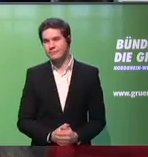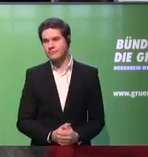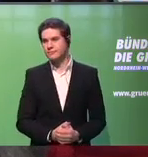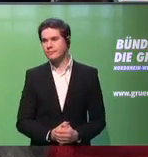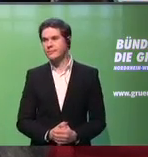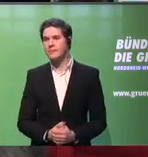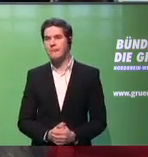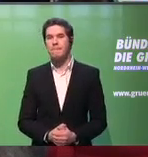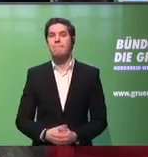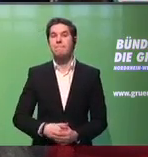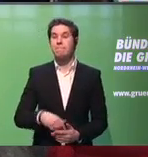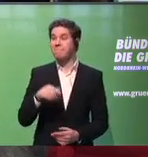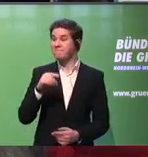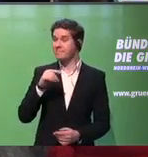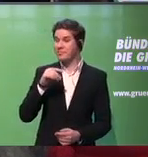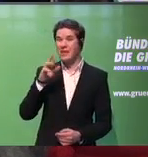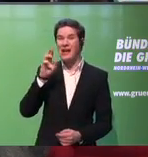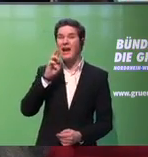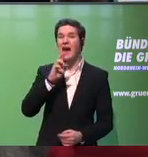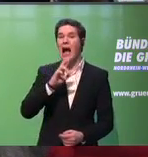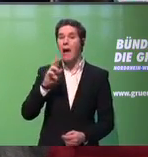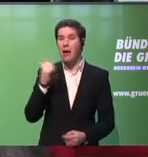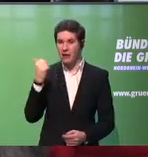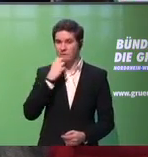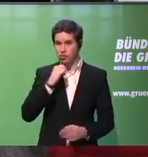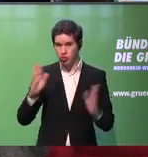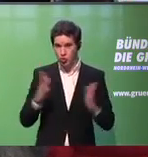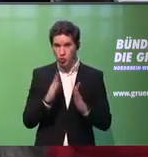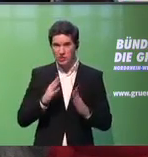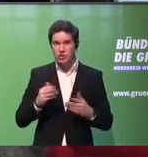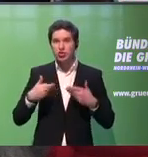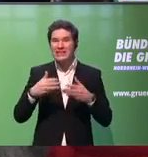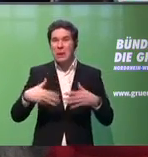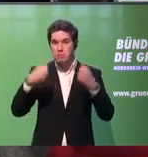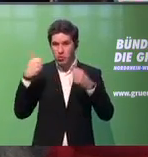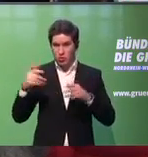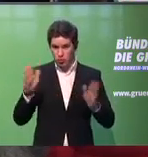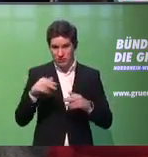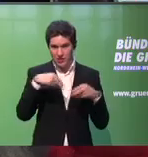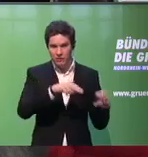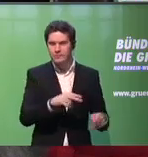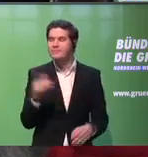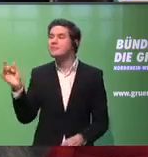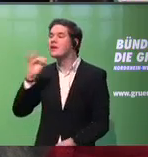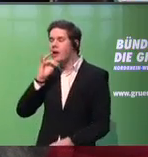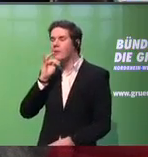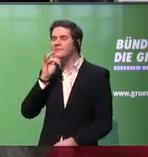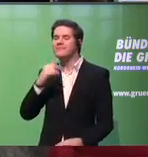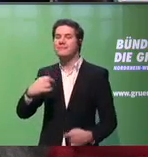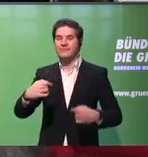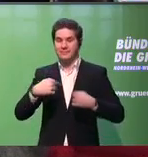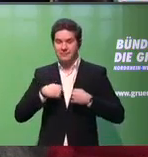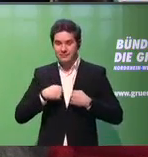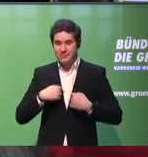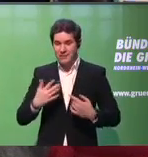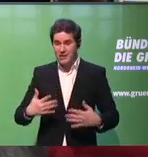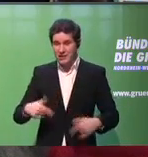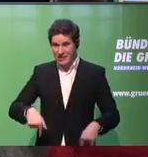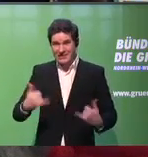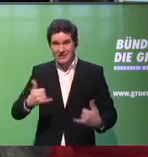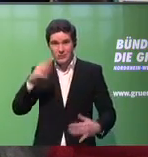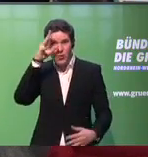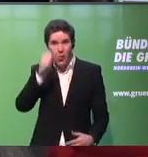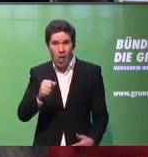Rebecca möchte die Frage Straßburg ganz kurz beantworten. Genau, zu Straßburg. Weil ich in Köln bin und in Nordrhein-Westfalen. Monika hat recht,